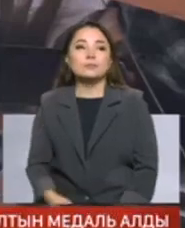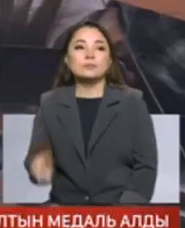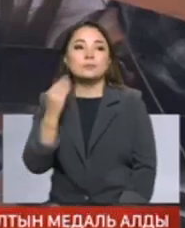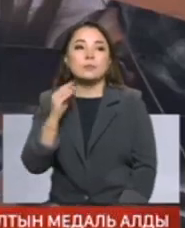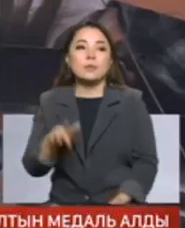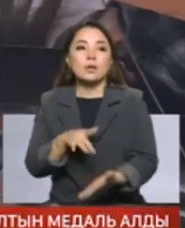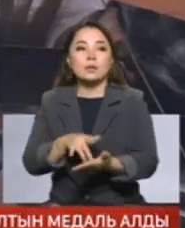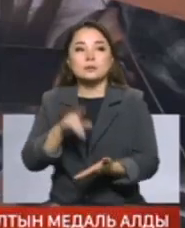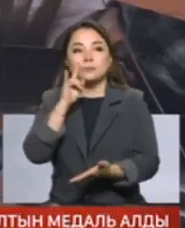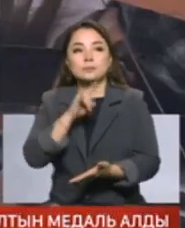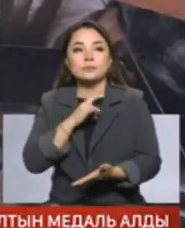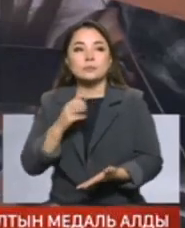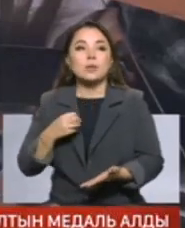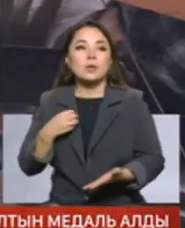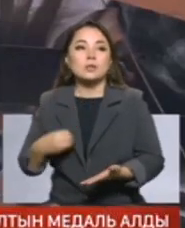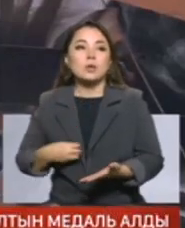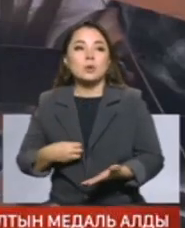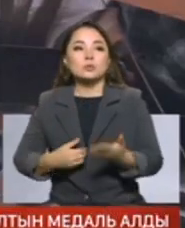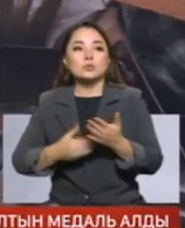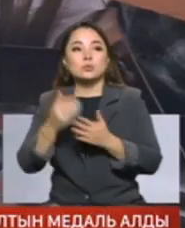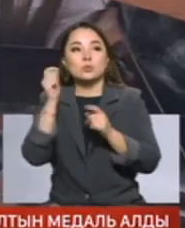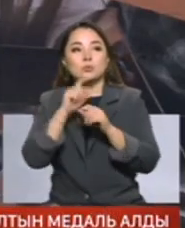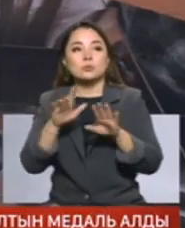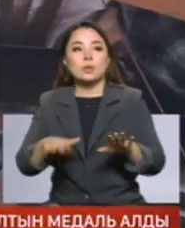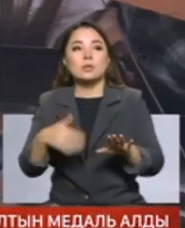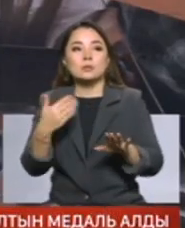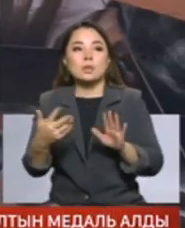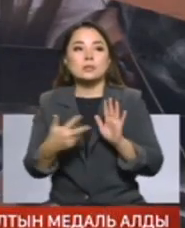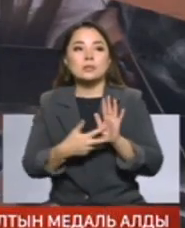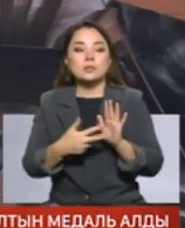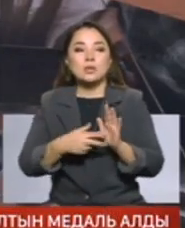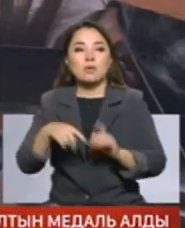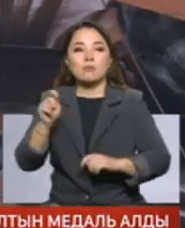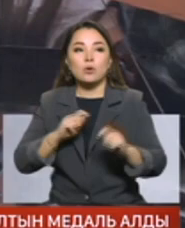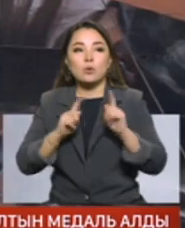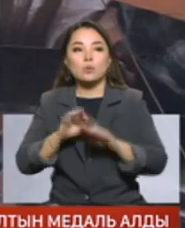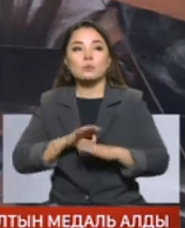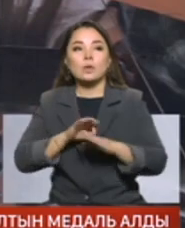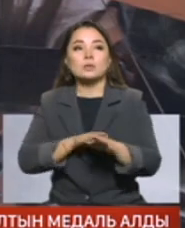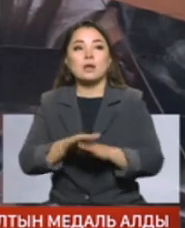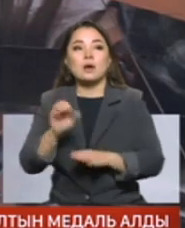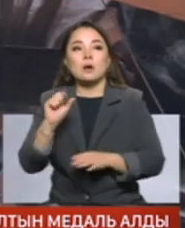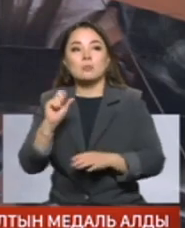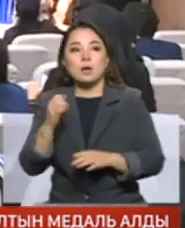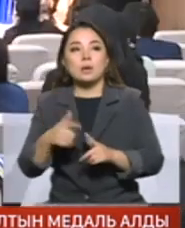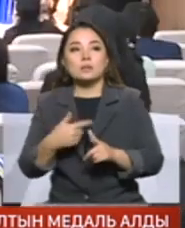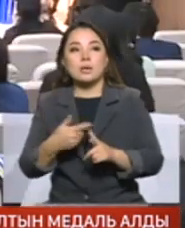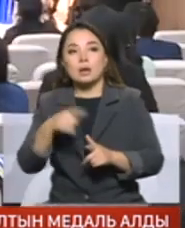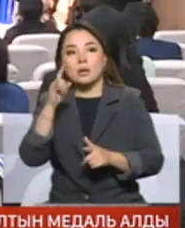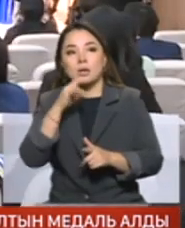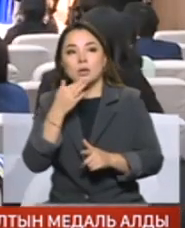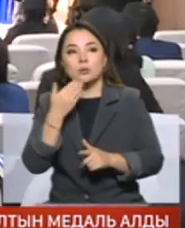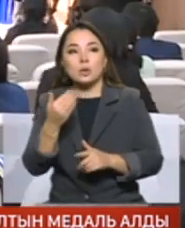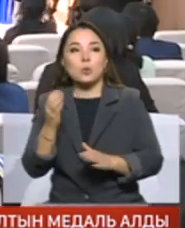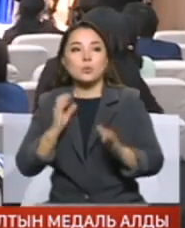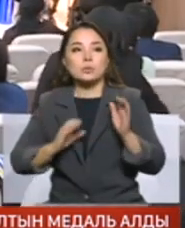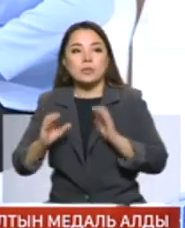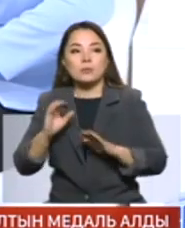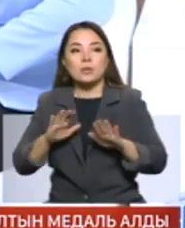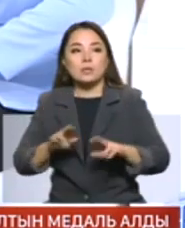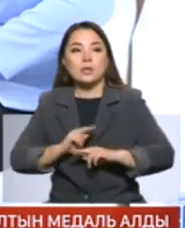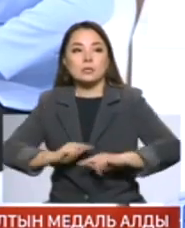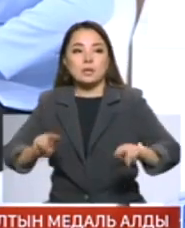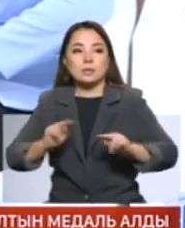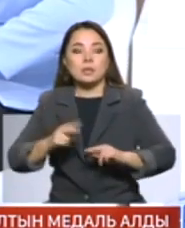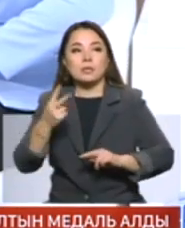Алматыда Қазақстан-француз жоғары оқу орындарының 8-ші форумы өтіп жатыр. Абай атындағы Қазақ ұлттық педагогикалық